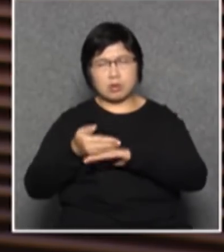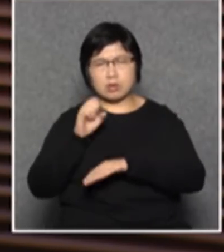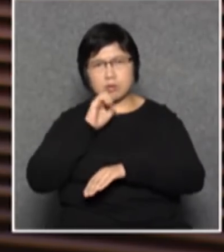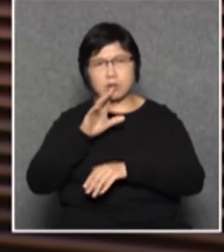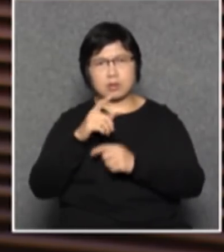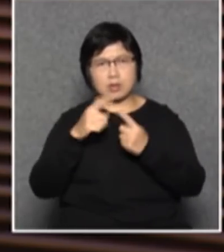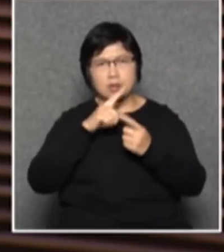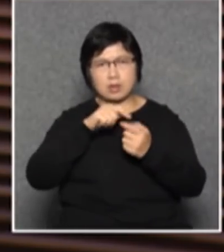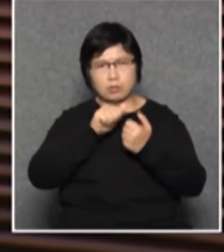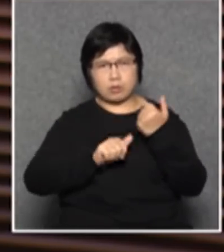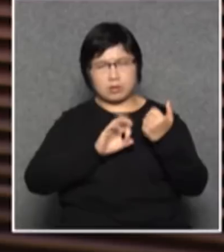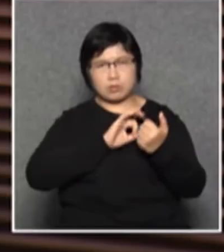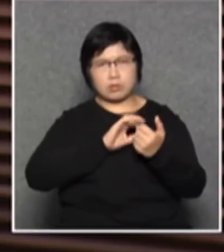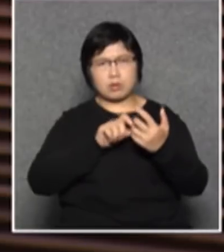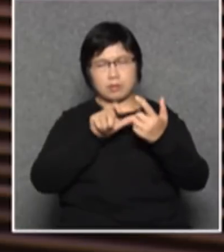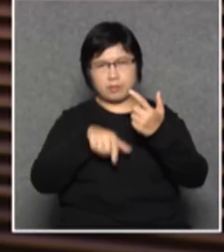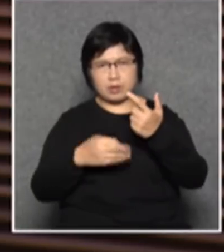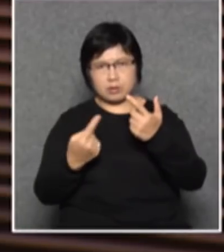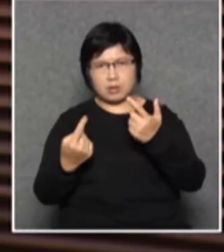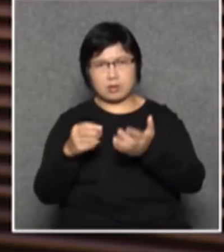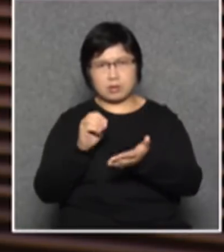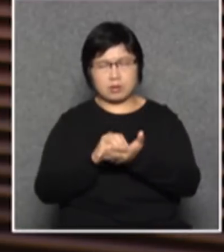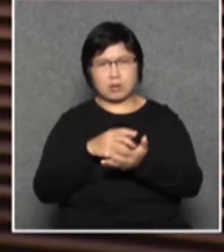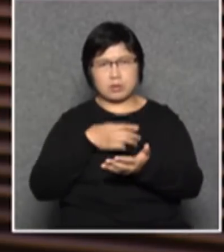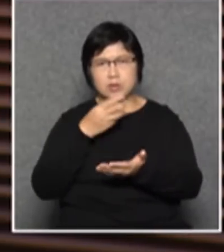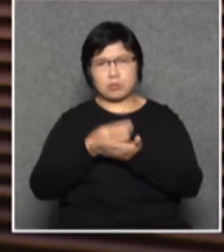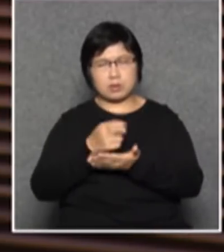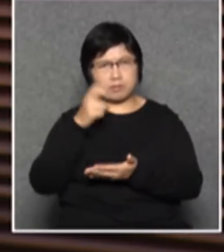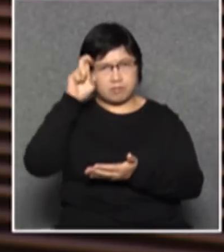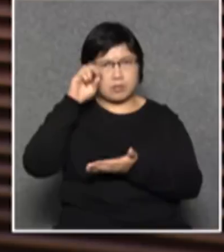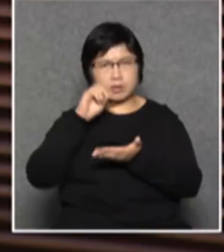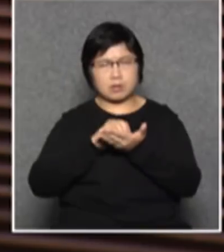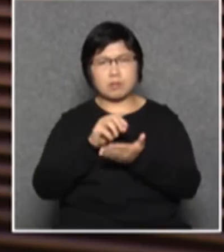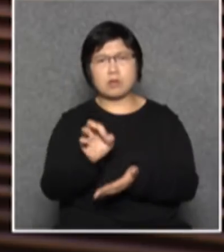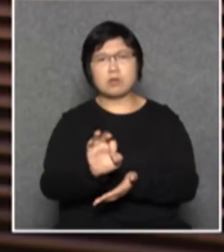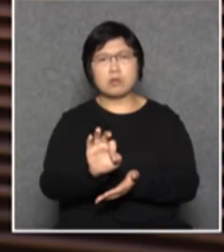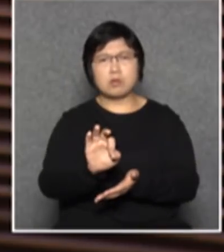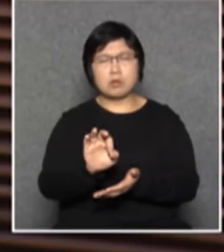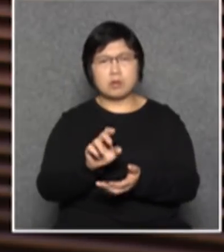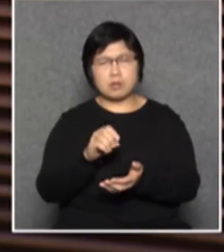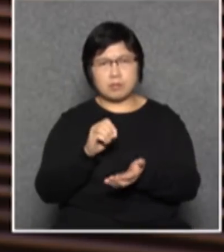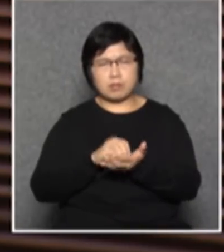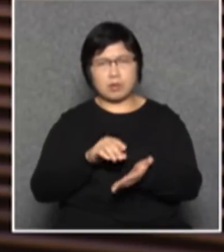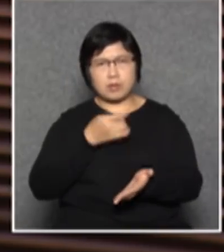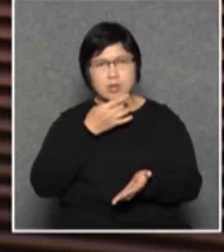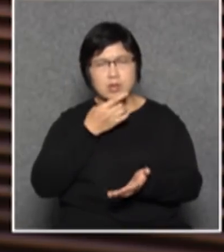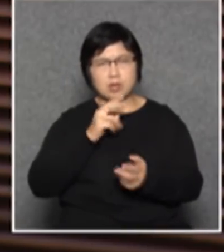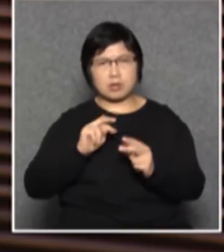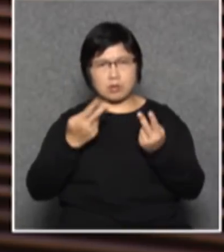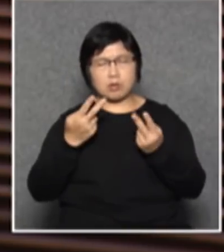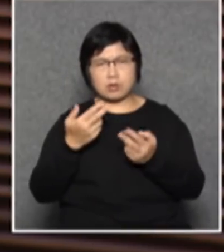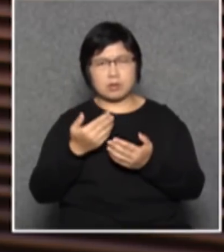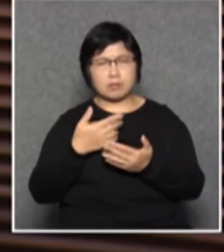委831的決定是一項審慎的決定，不存在未實施就加以改變的可能